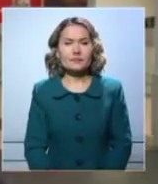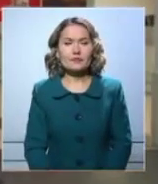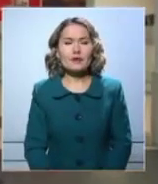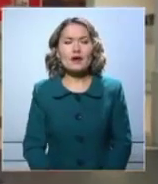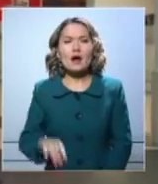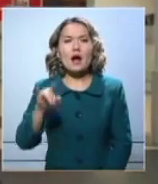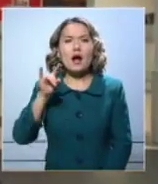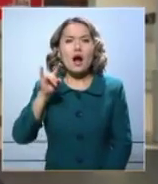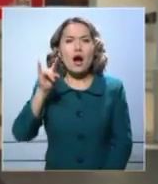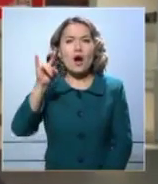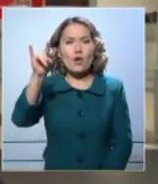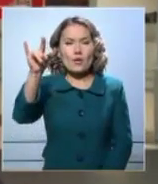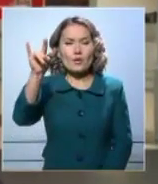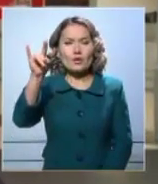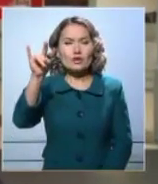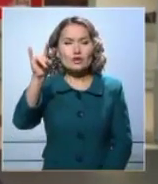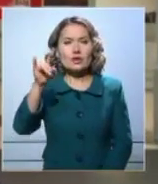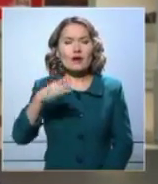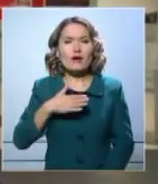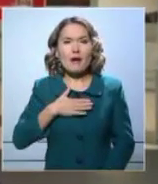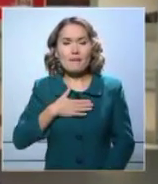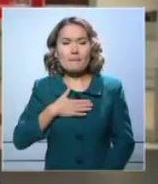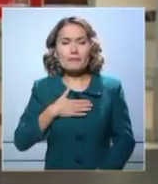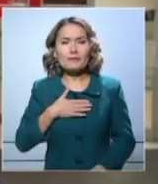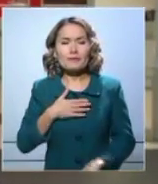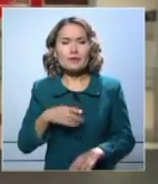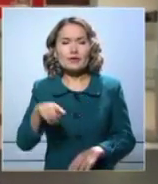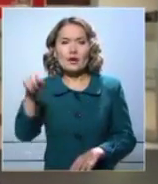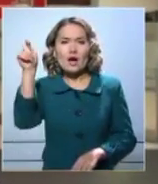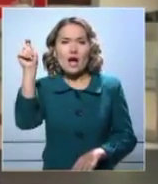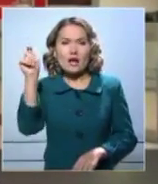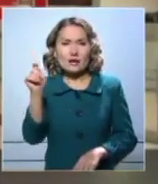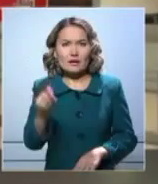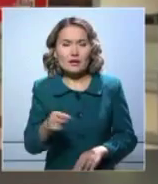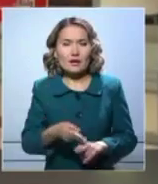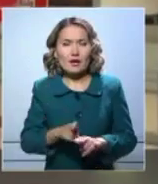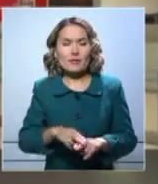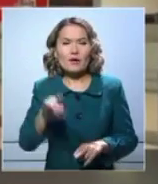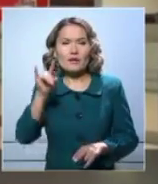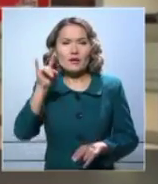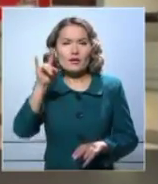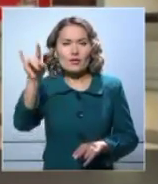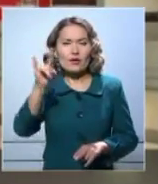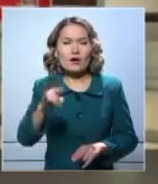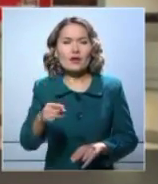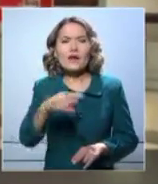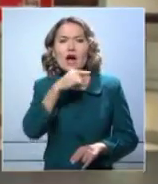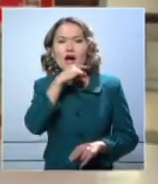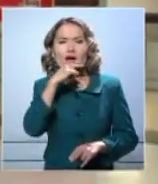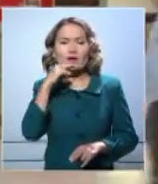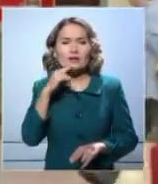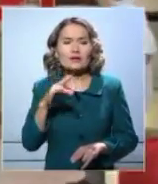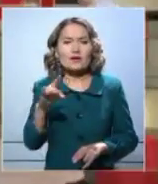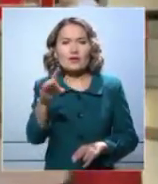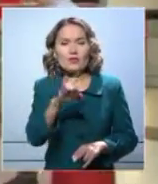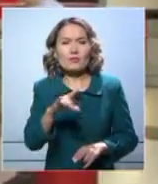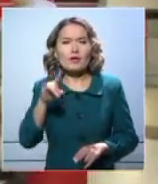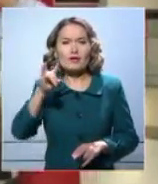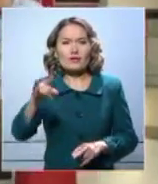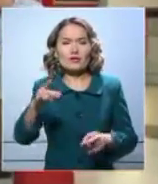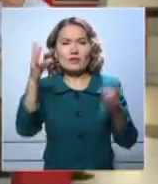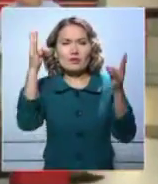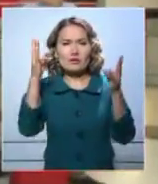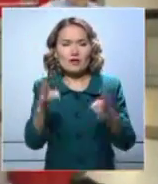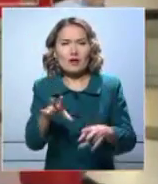Әуежайға келе жатқан жолда жұбайым екеуміз жантүршігерлік апат туралы сөйлестік. Мен ұшақпен саяхаттағанда әрдайым уайымдаймын, бірақ бүгін бұрыннан да